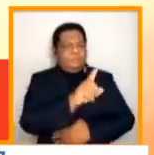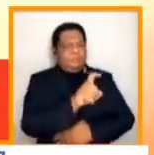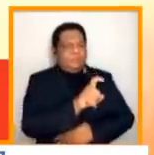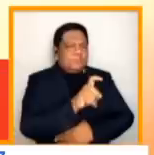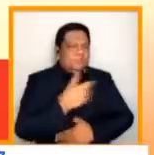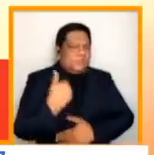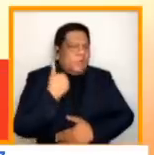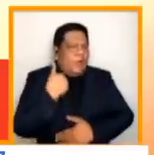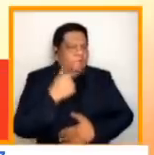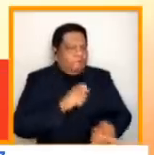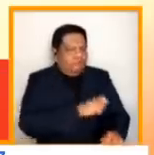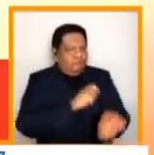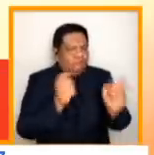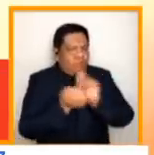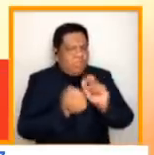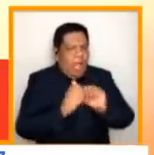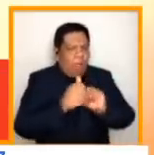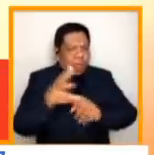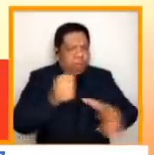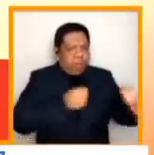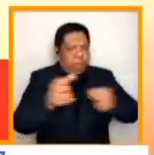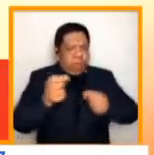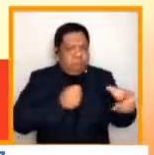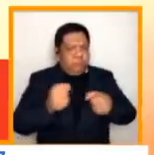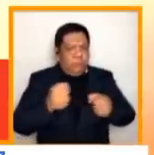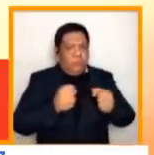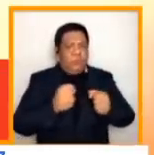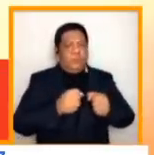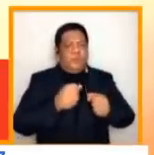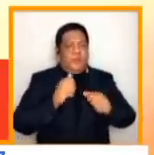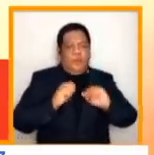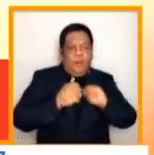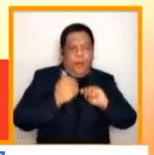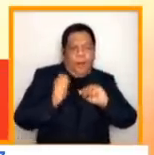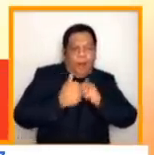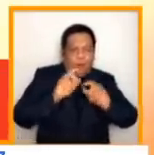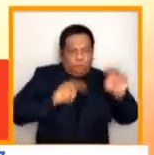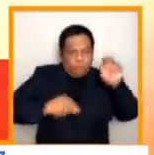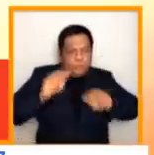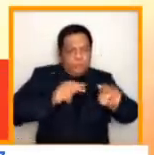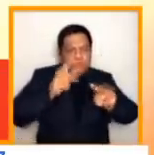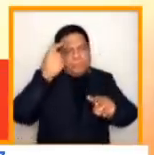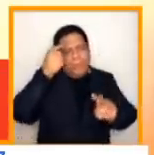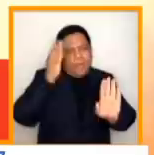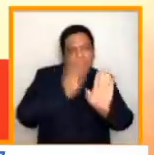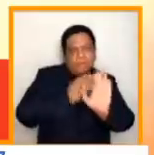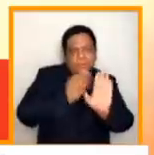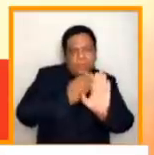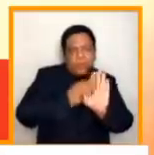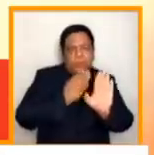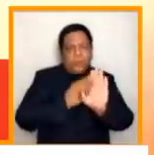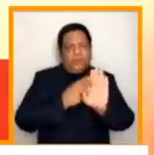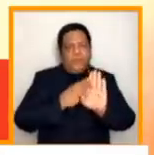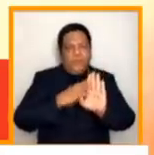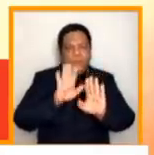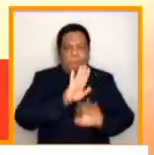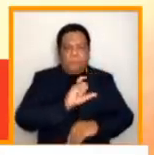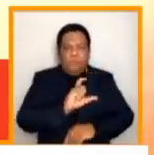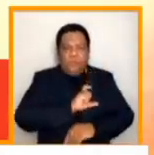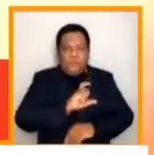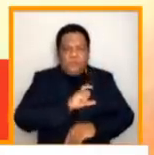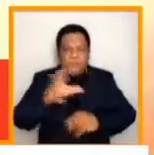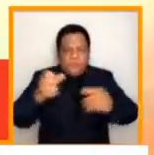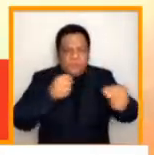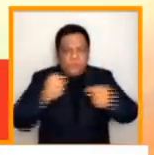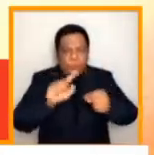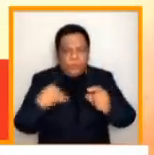sa pag-recruit po, ano? Yung mga psychological, psychiatric examination ng mga pulis na ito. Kasi dalawa na